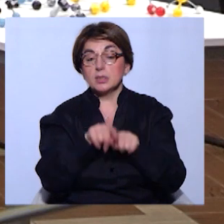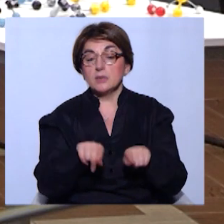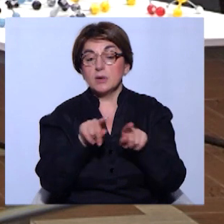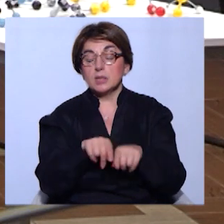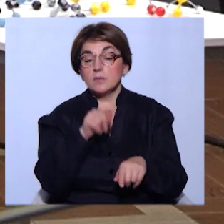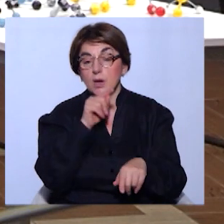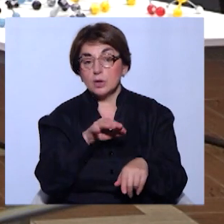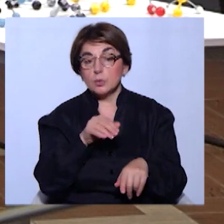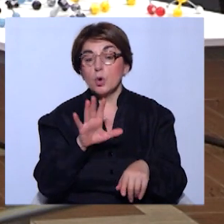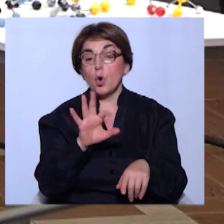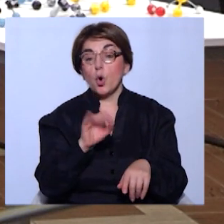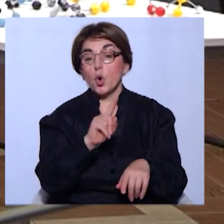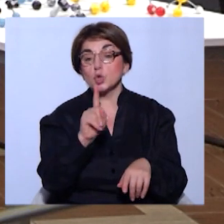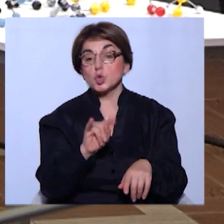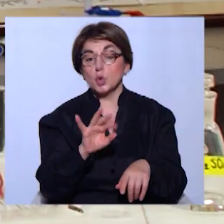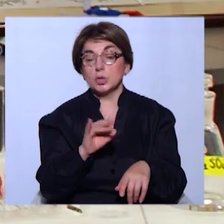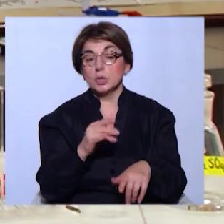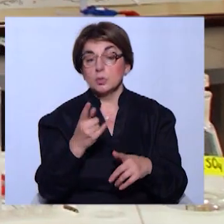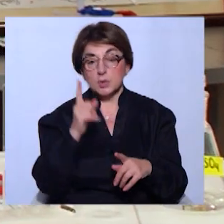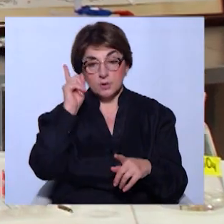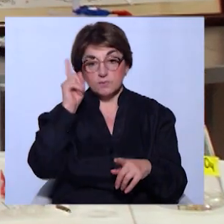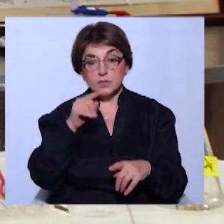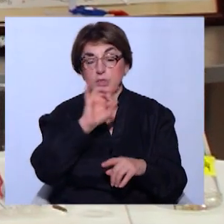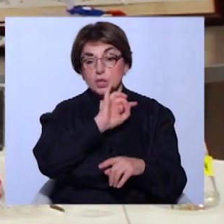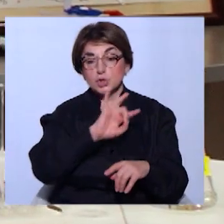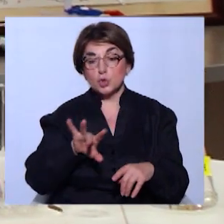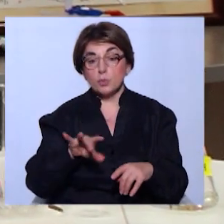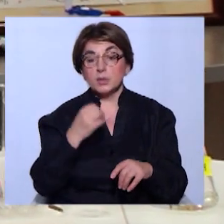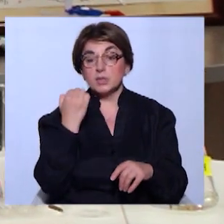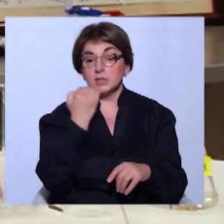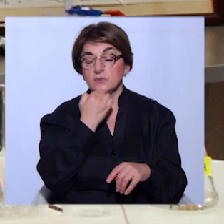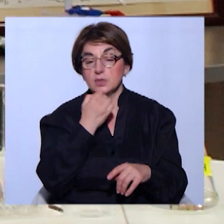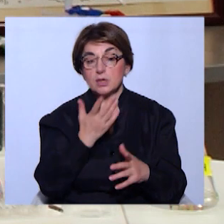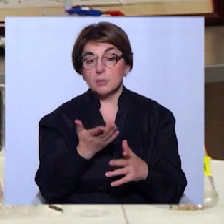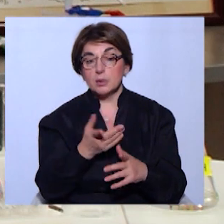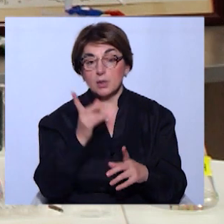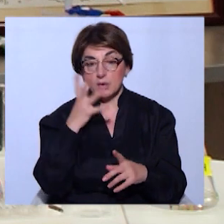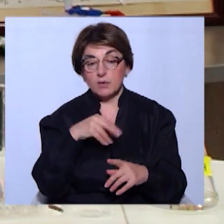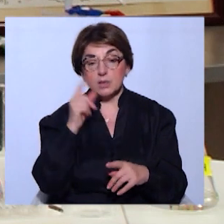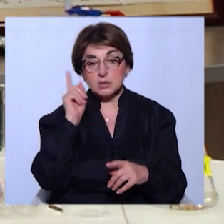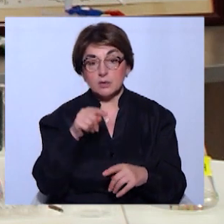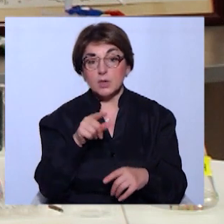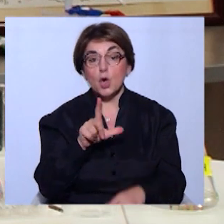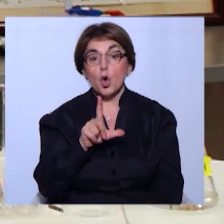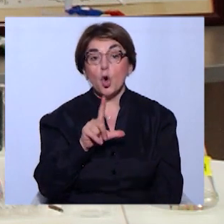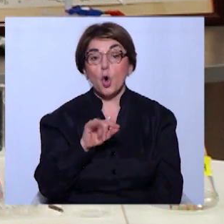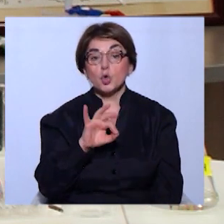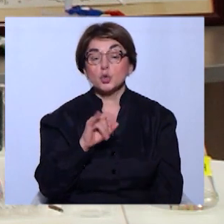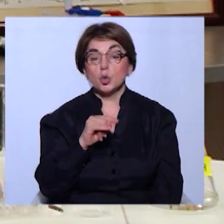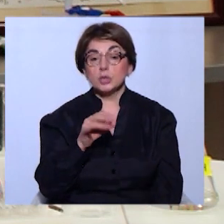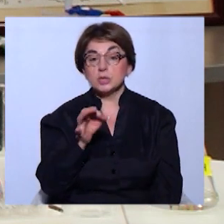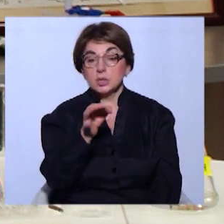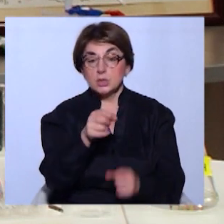ატმოსფეროს ზედა ფენაში, ეს არის დედამიწიდან დაახლოებით 15-30 კილომეტრის სიმაღლეზე და ის დედამიწას